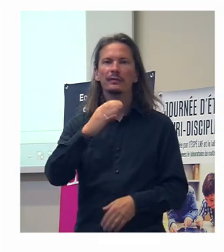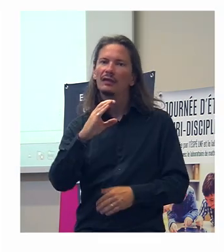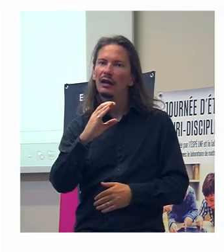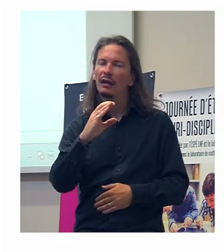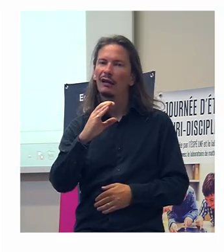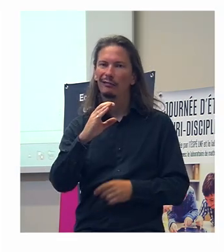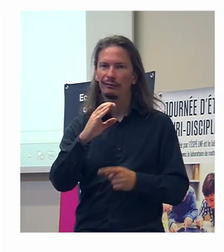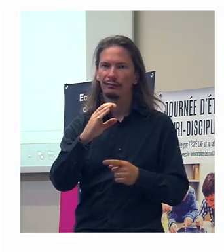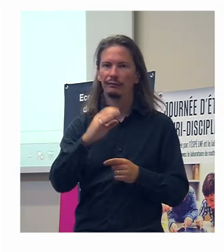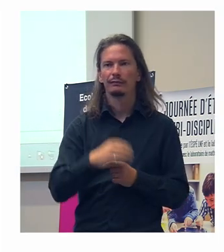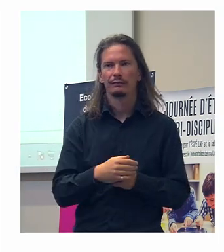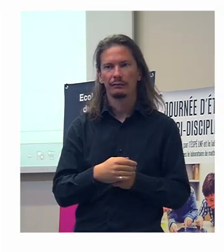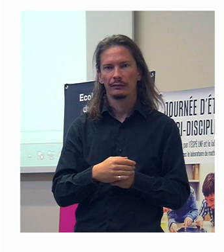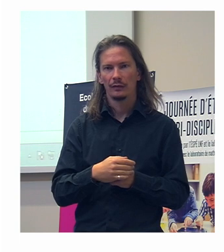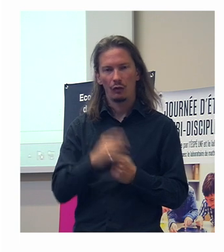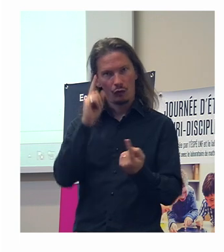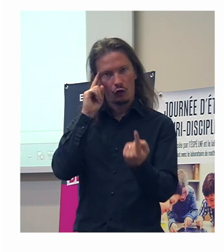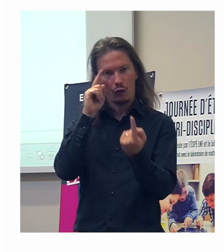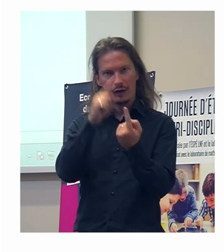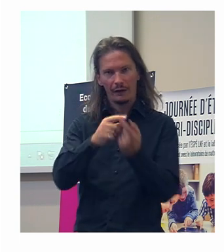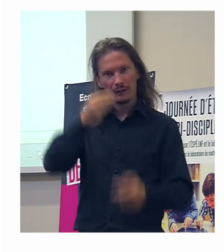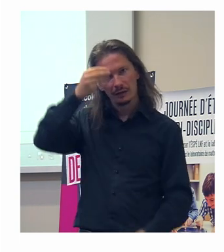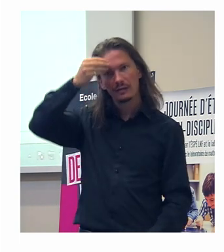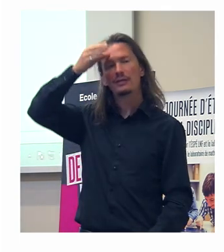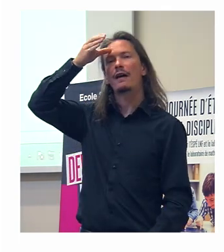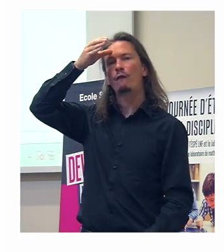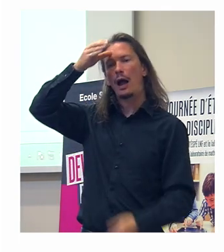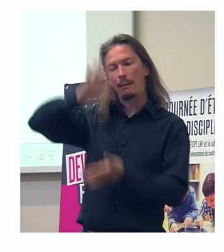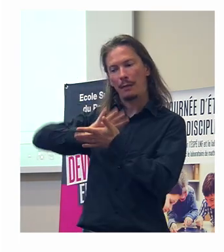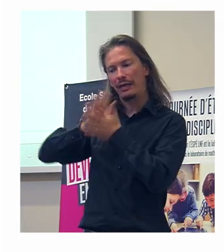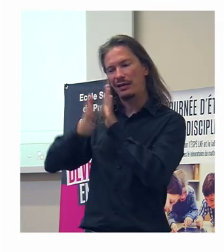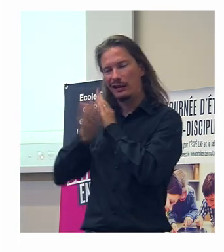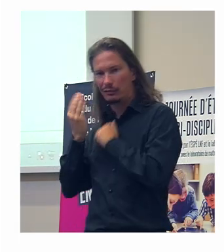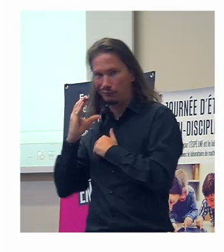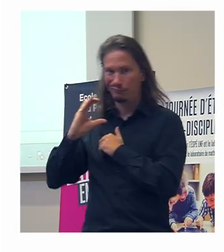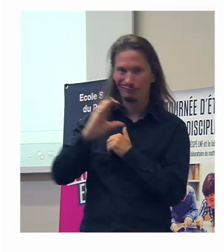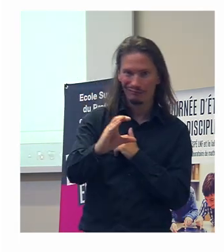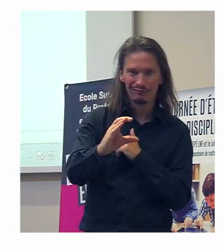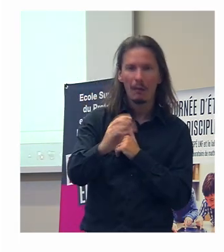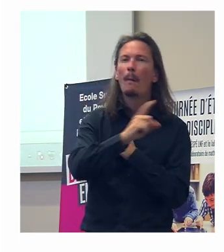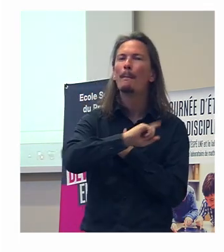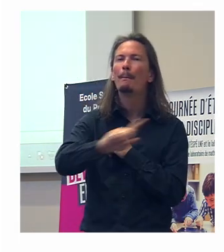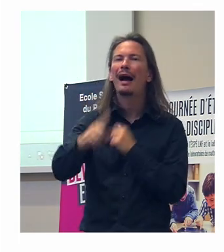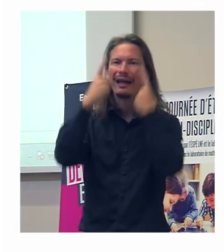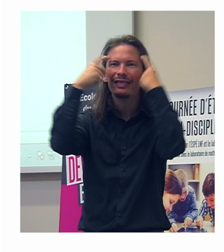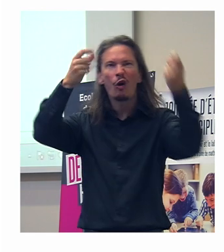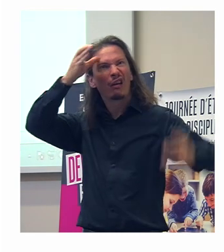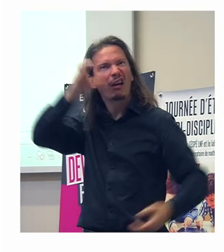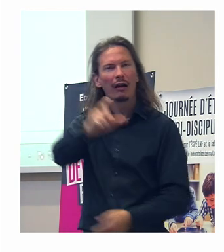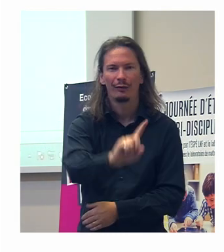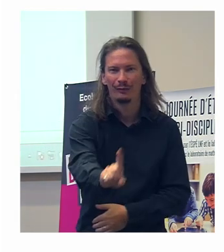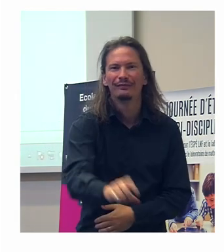porte sur la transmission d'un savoir pratique et non d'un savoir